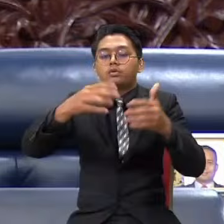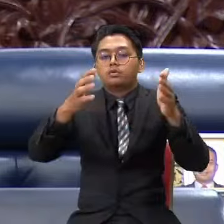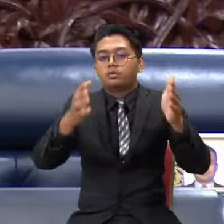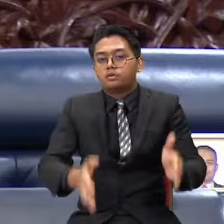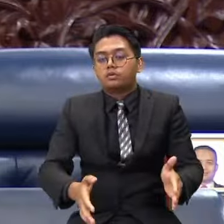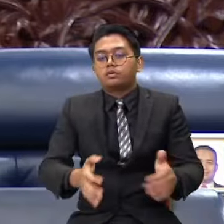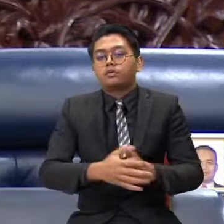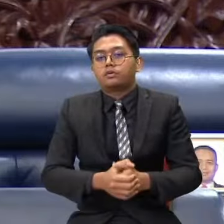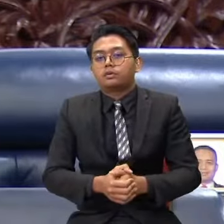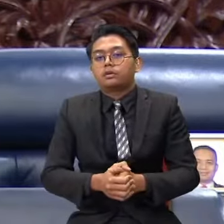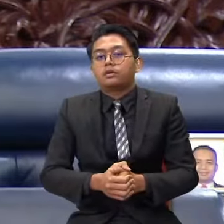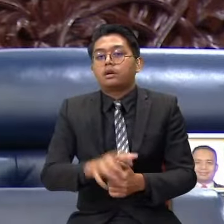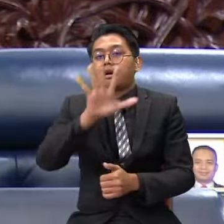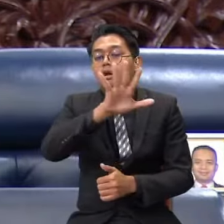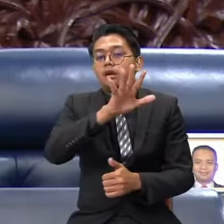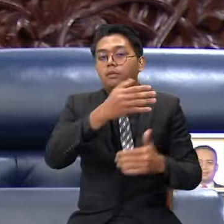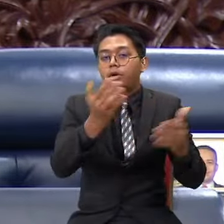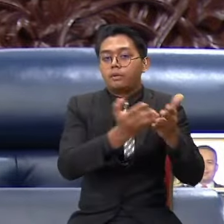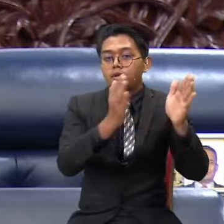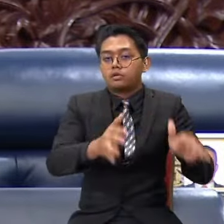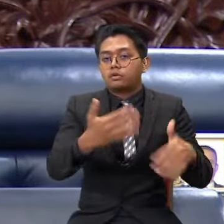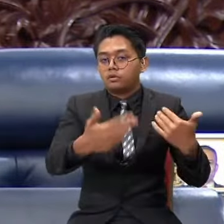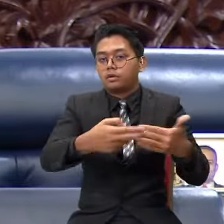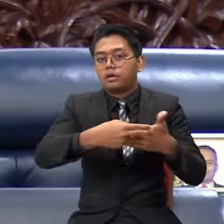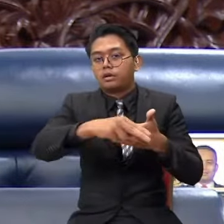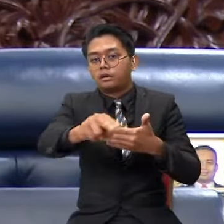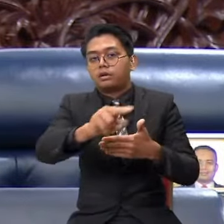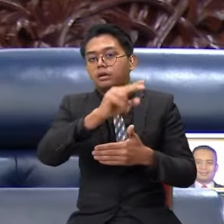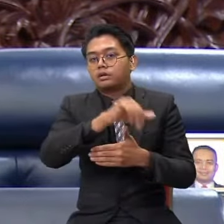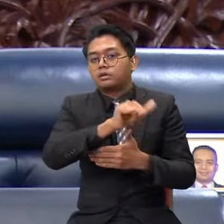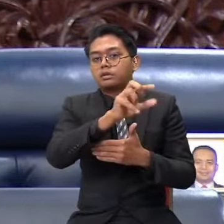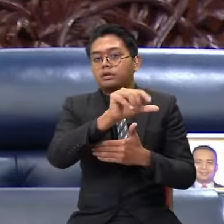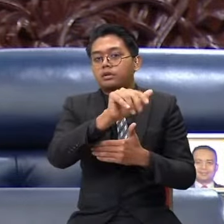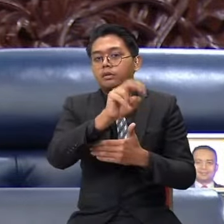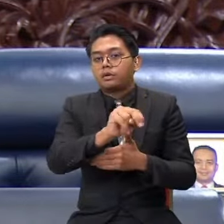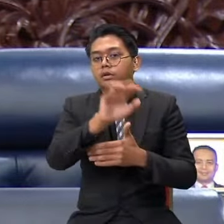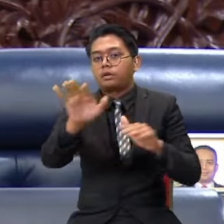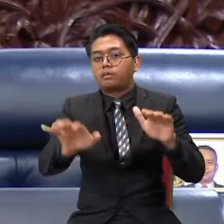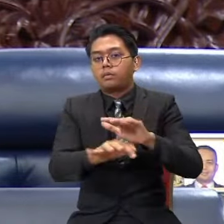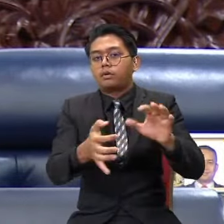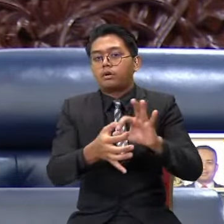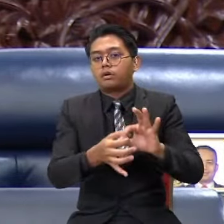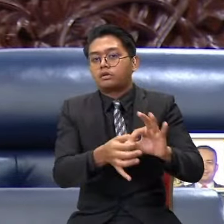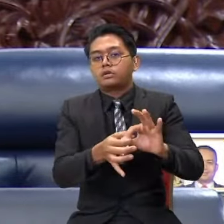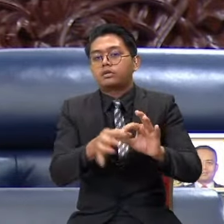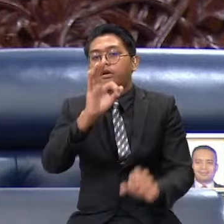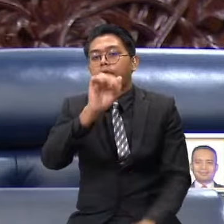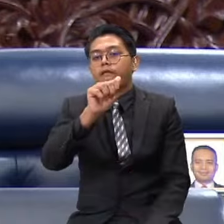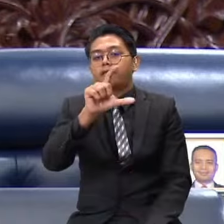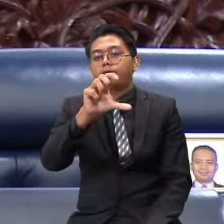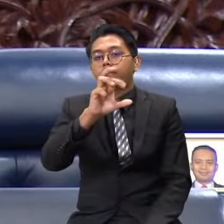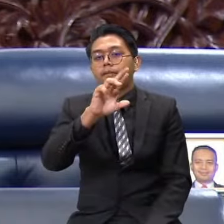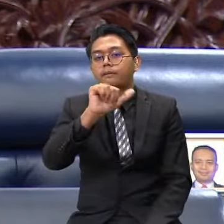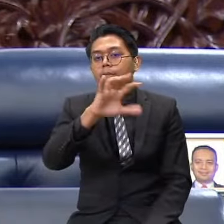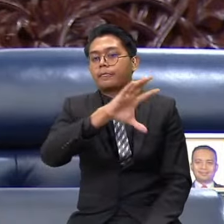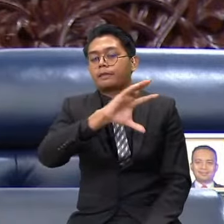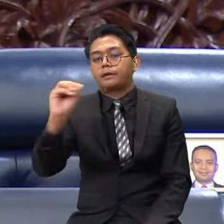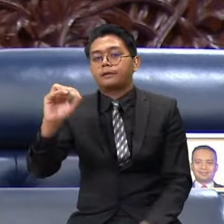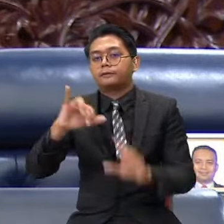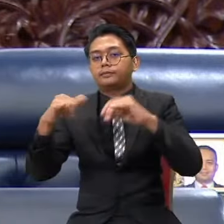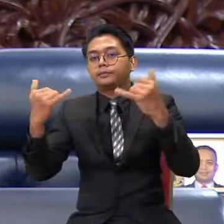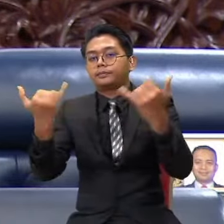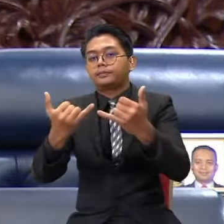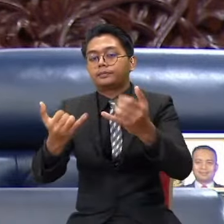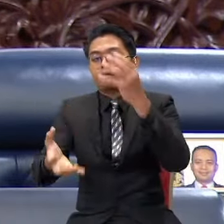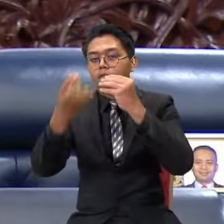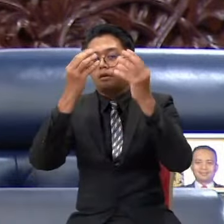mana Li pelajar telah dihantar ke jman di bawah pas dengan kerjasama serta Syarikat study Germany